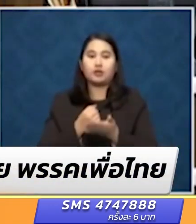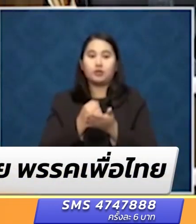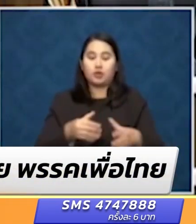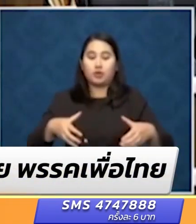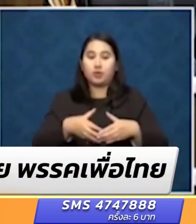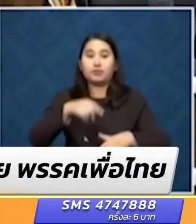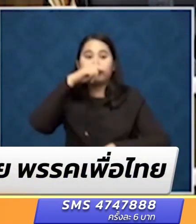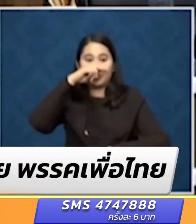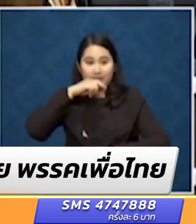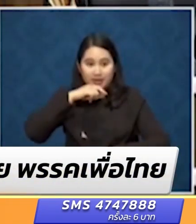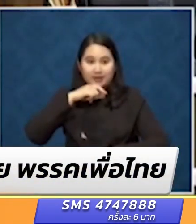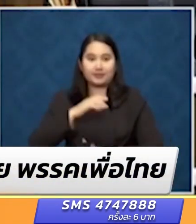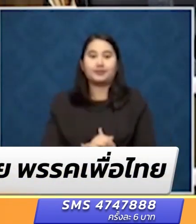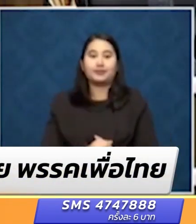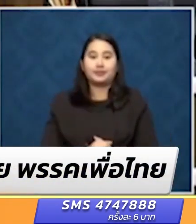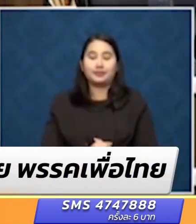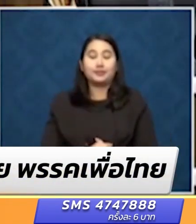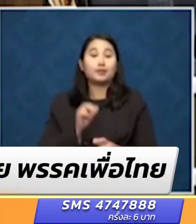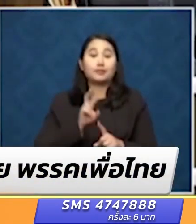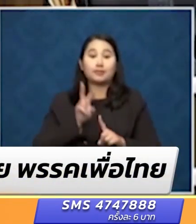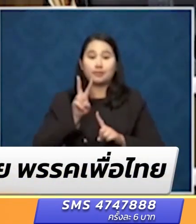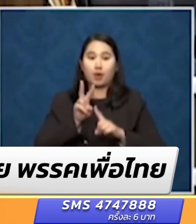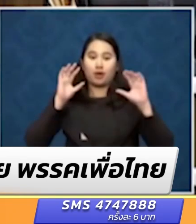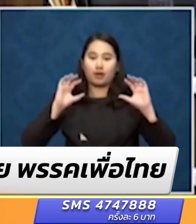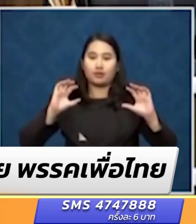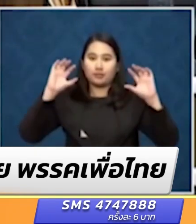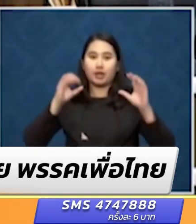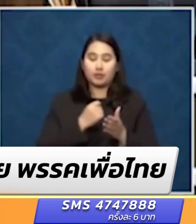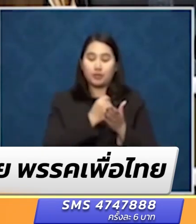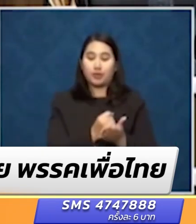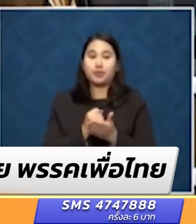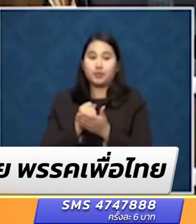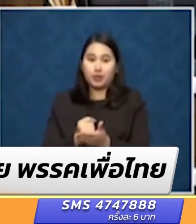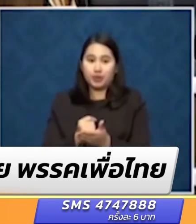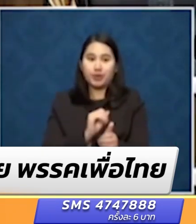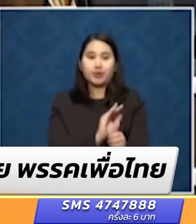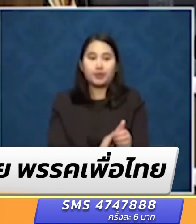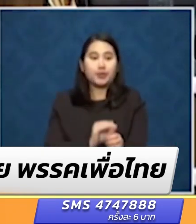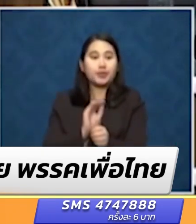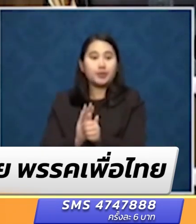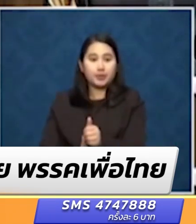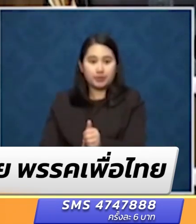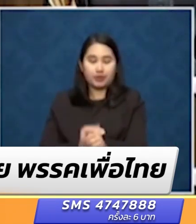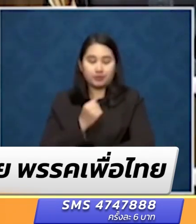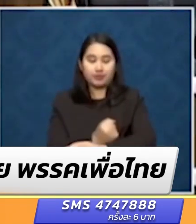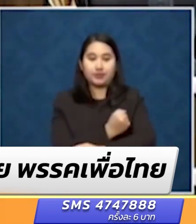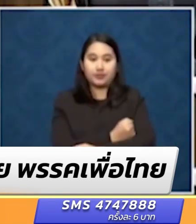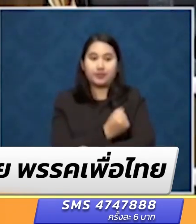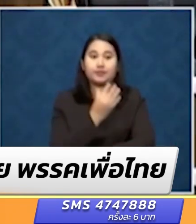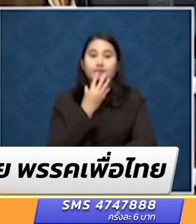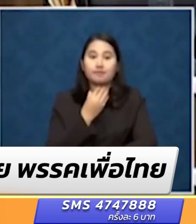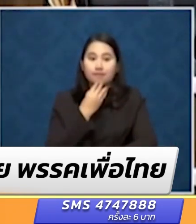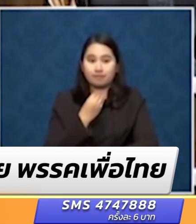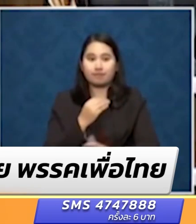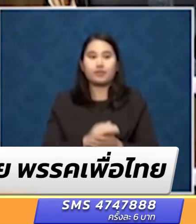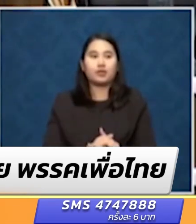ในอิสราเอล2ค่ะรัฐบาลมีการช่วยเหลือเยียวยาและแรงงานไทยในอิสราเอล